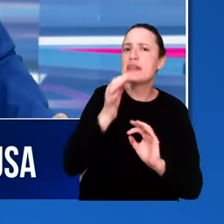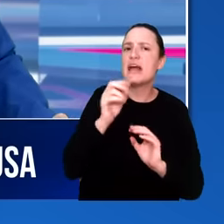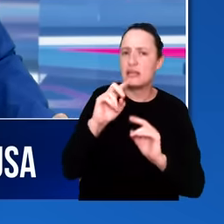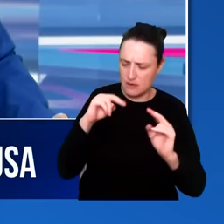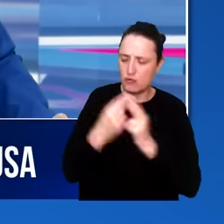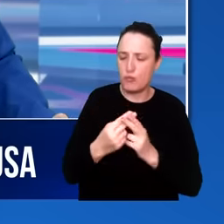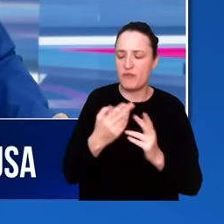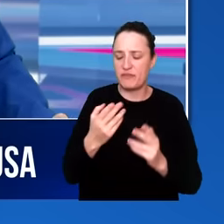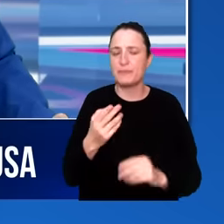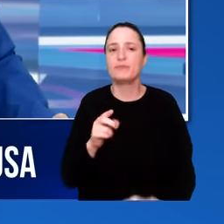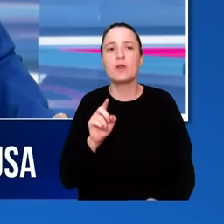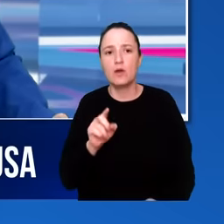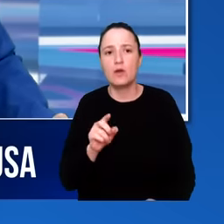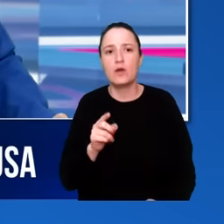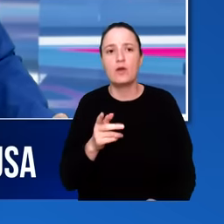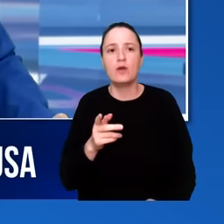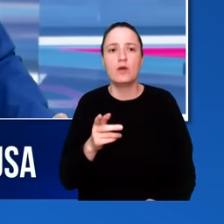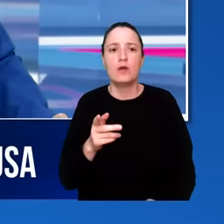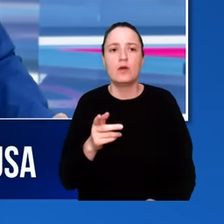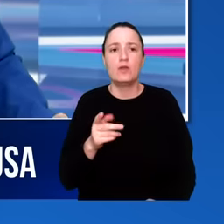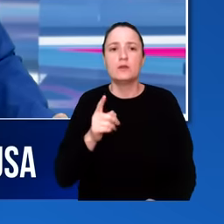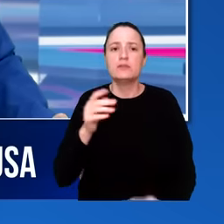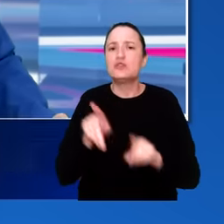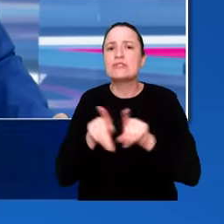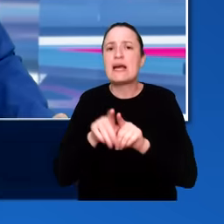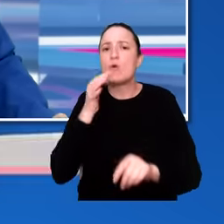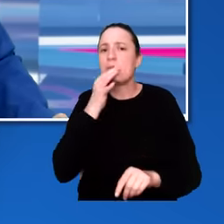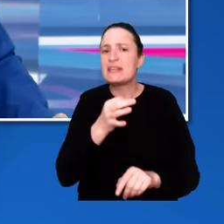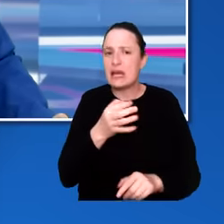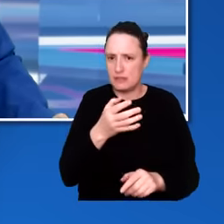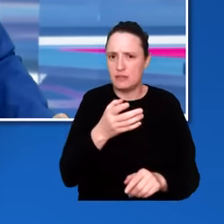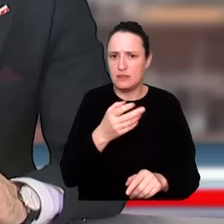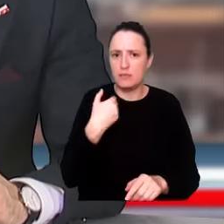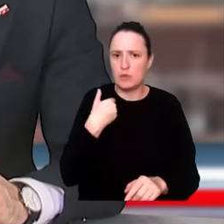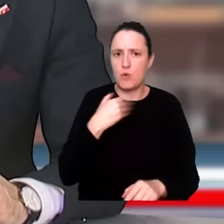redaktor pozwoliła sobie zadać panu posłowi.